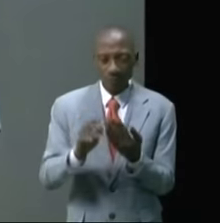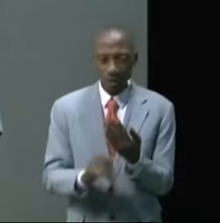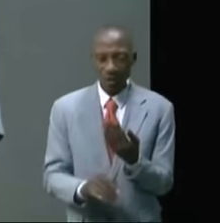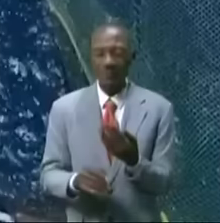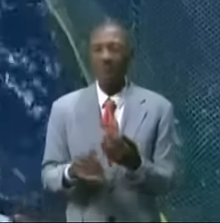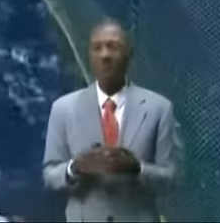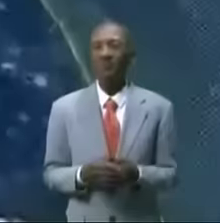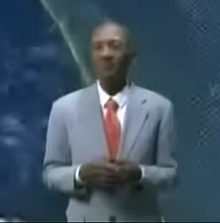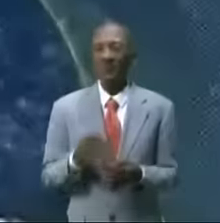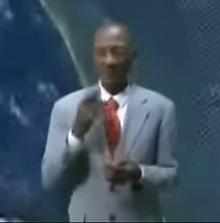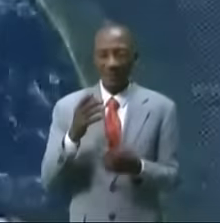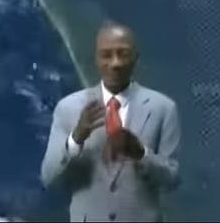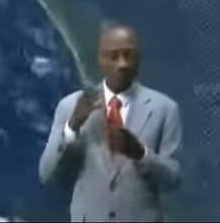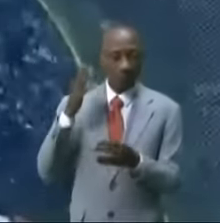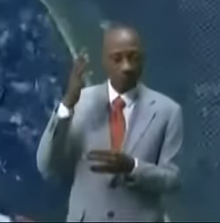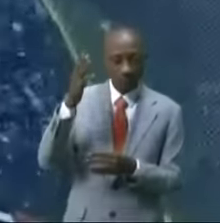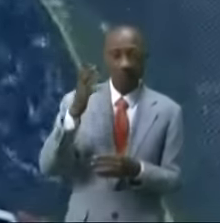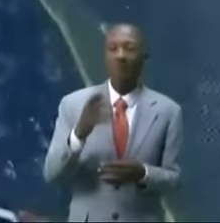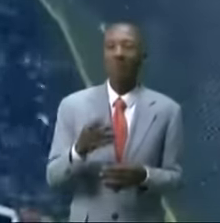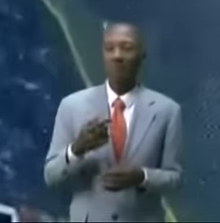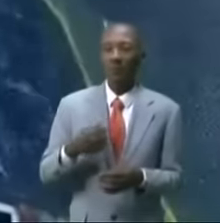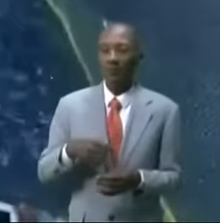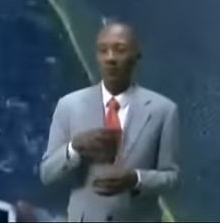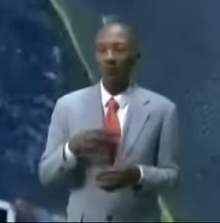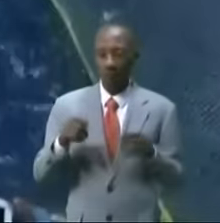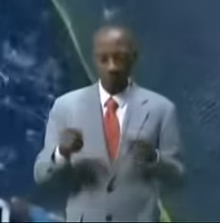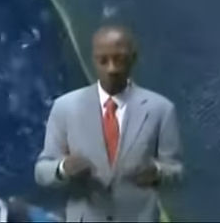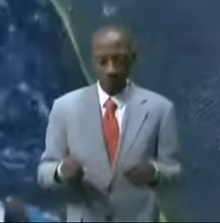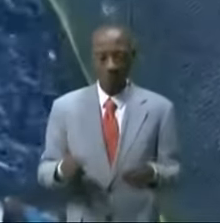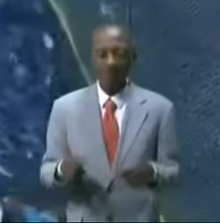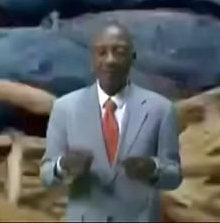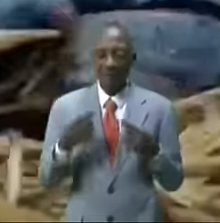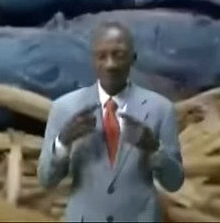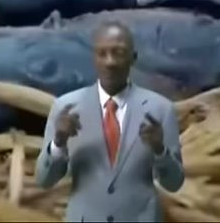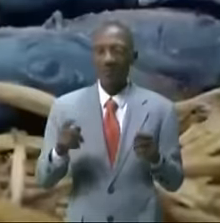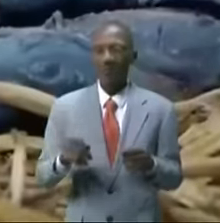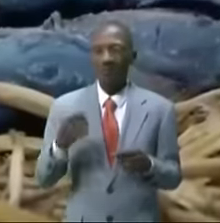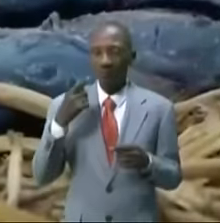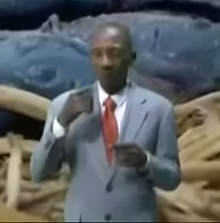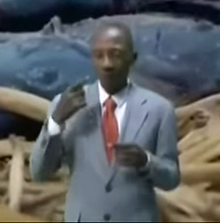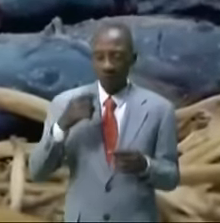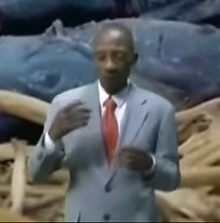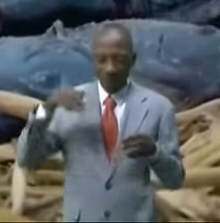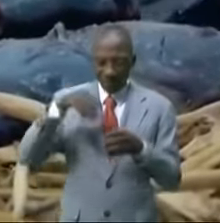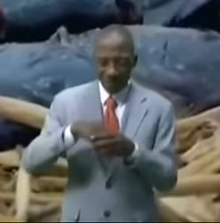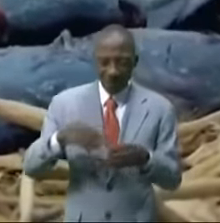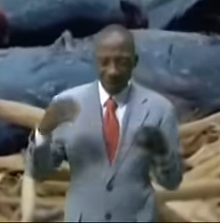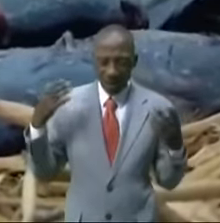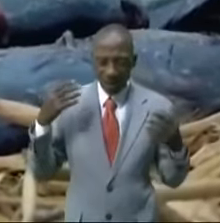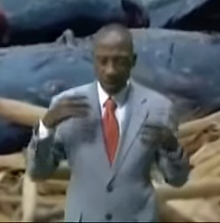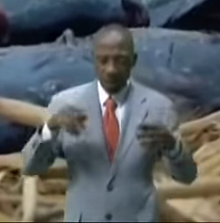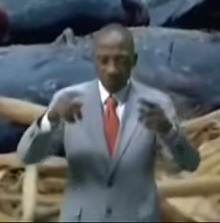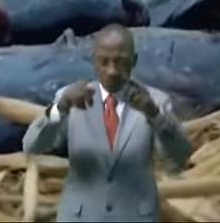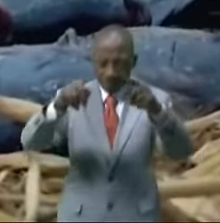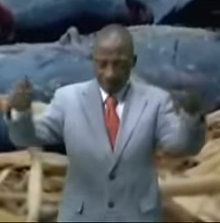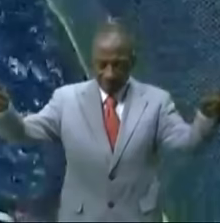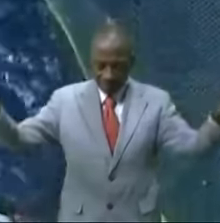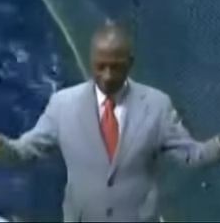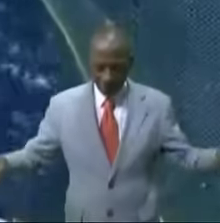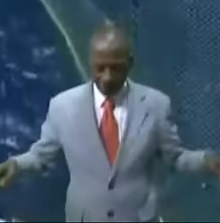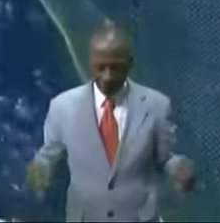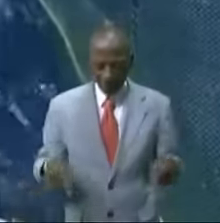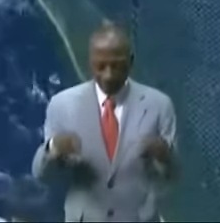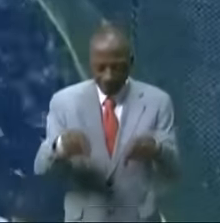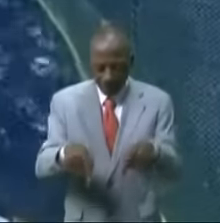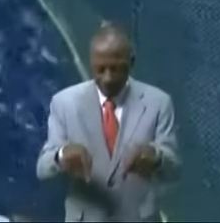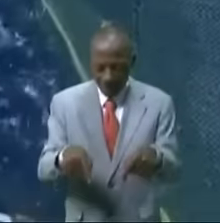prochains exploits, car avec une cage de 6 mètres carrés, 10 à 15 000 poissons sont facilement produits. Il